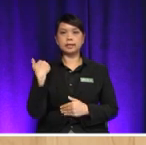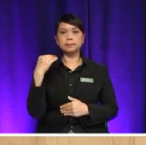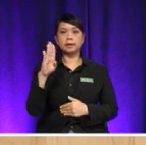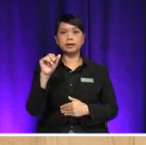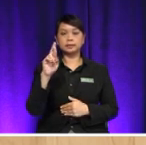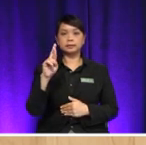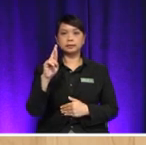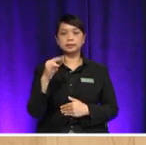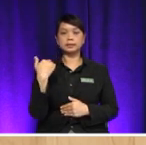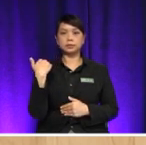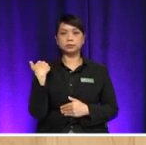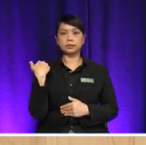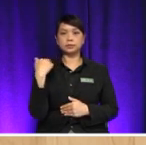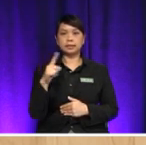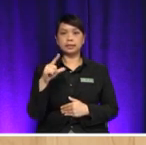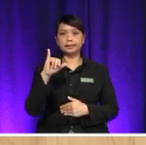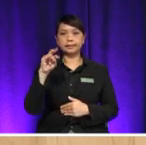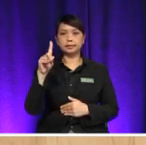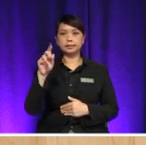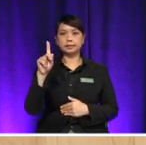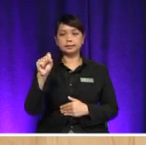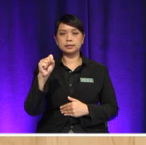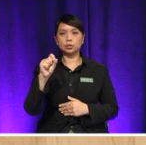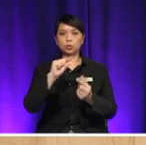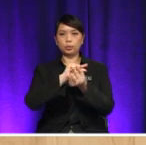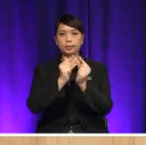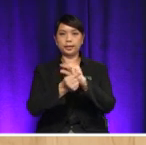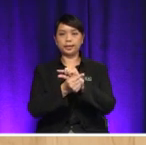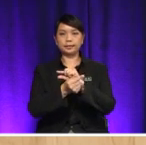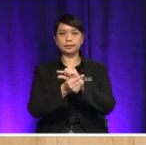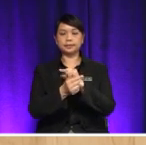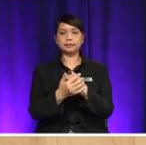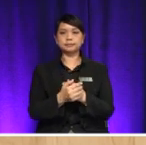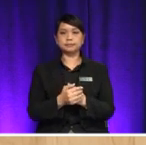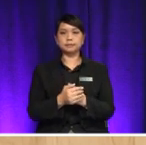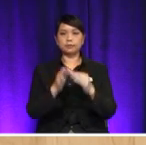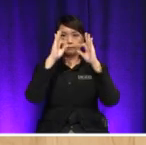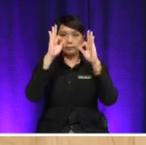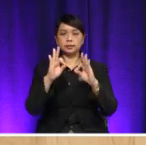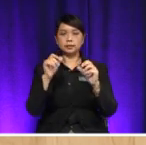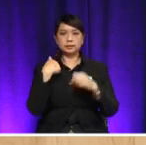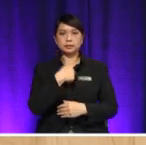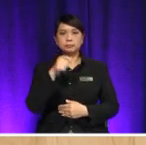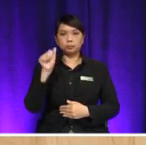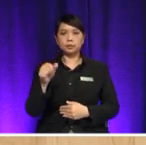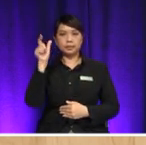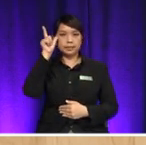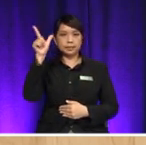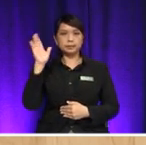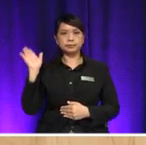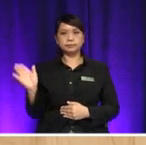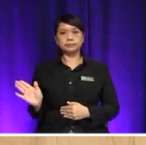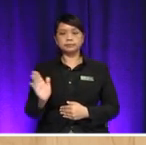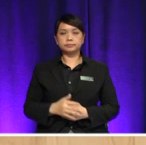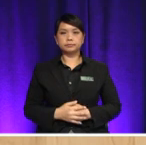Jadi untuk indeks gubahan fomila dia adalah Jumlah Lombok indeks di daratkan